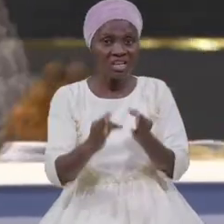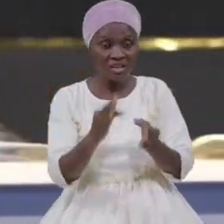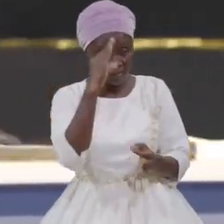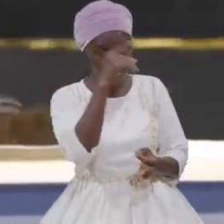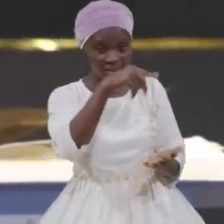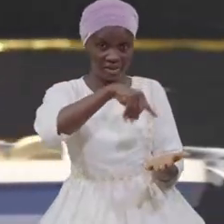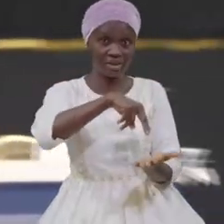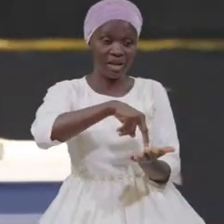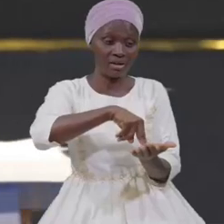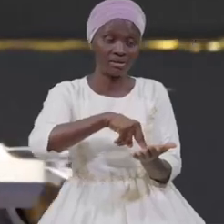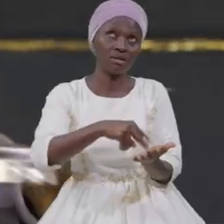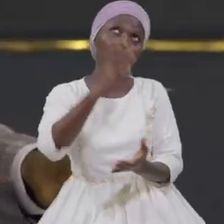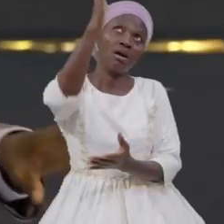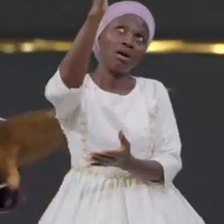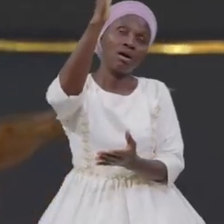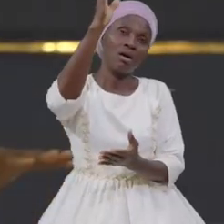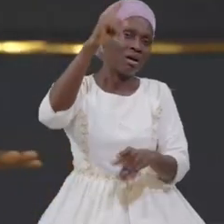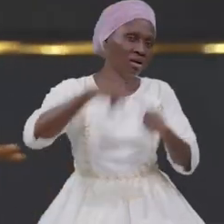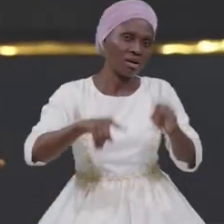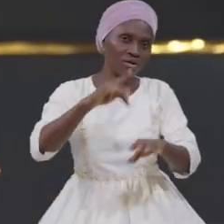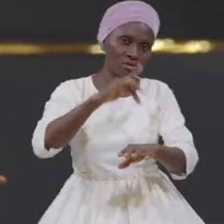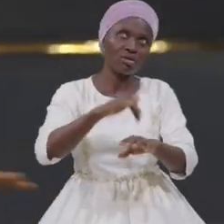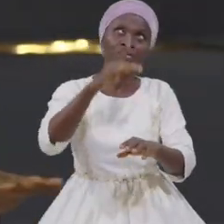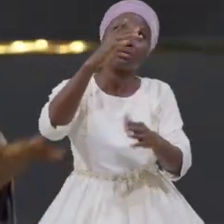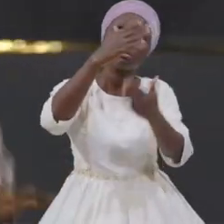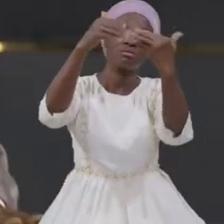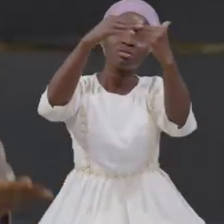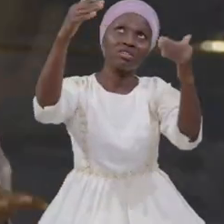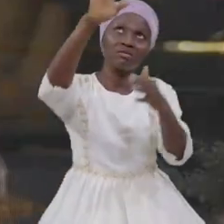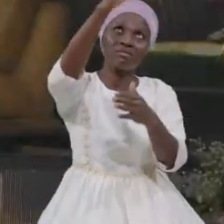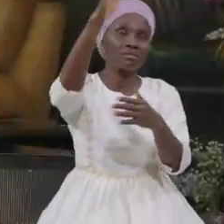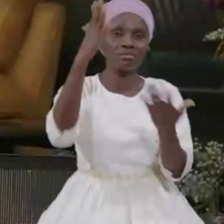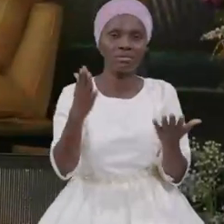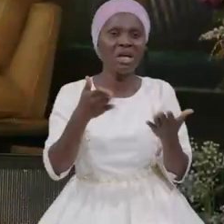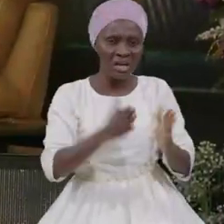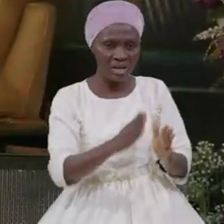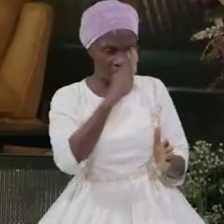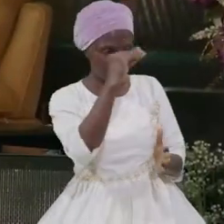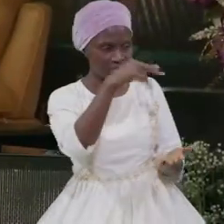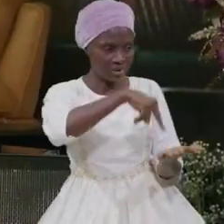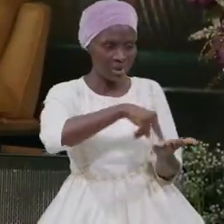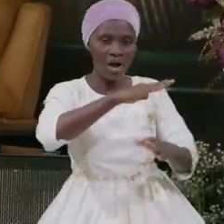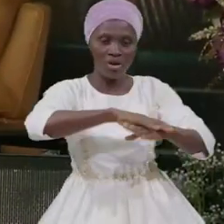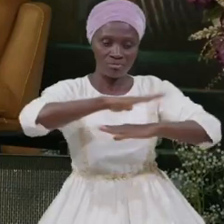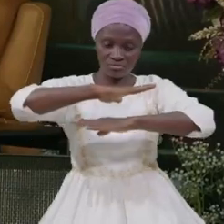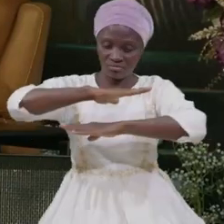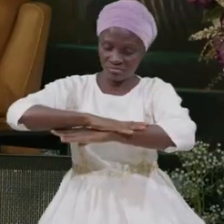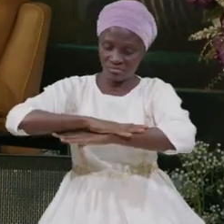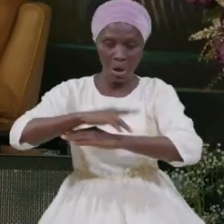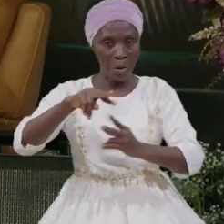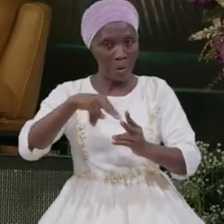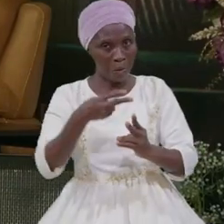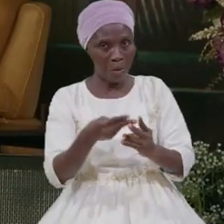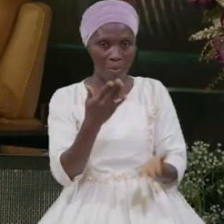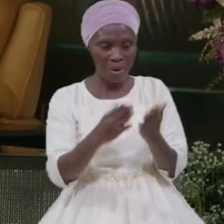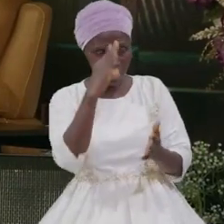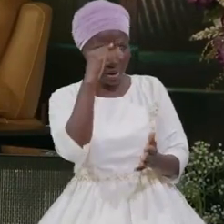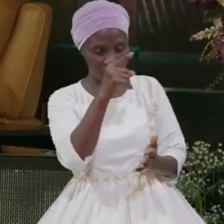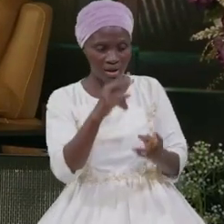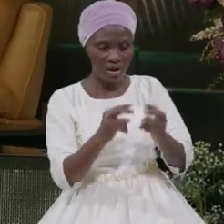ciel. Qu'il tienne même sur une table, qu'il monte même, ou même sur un